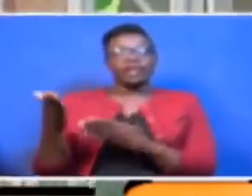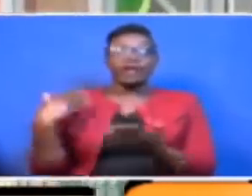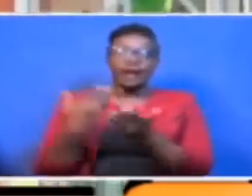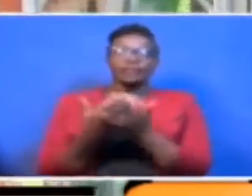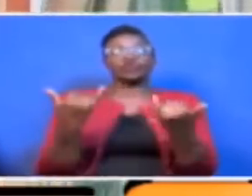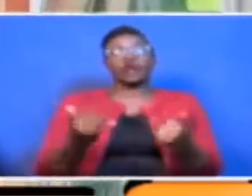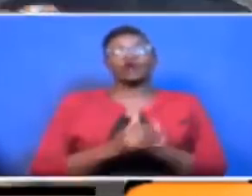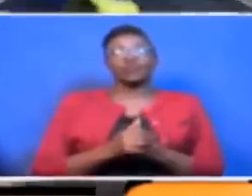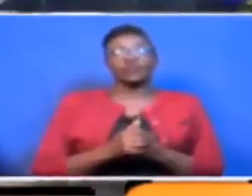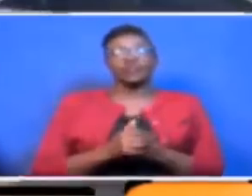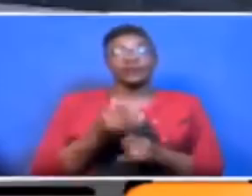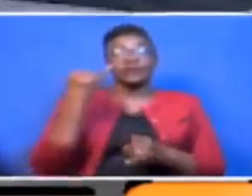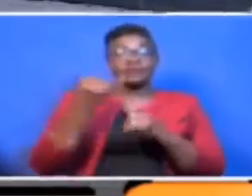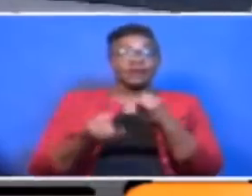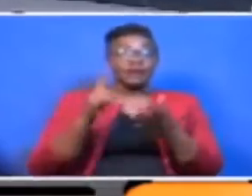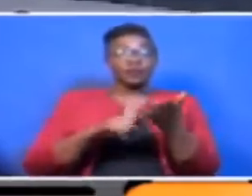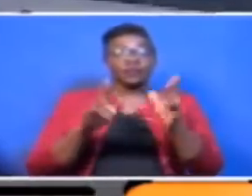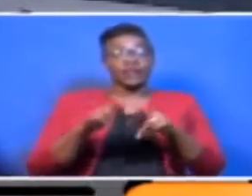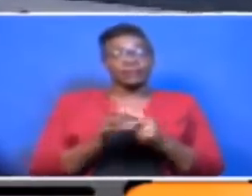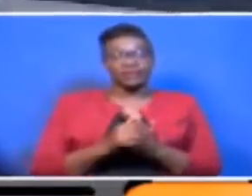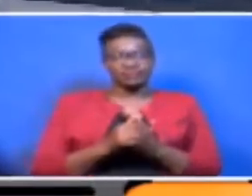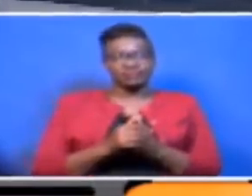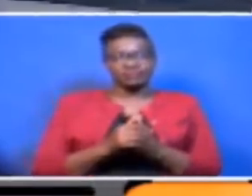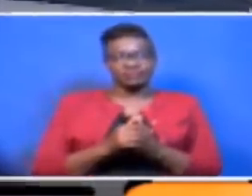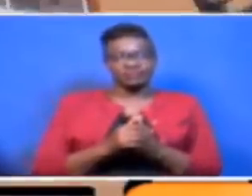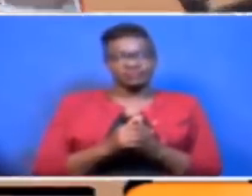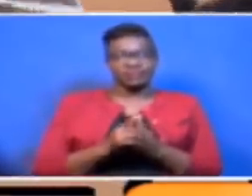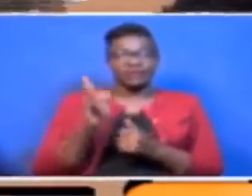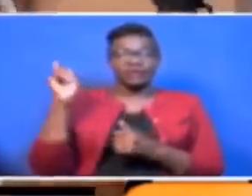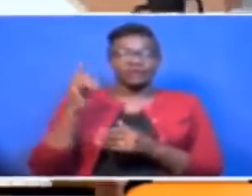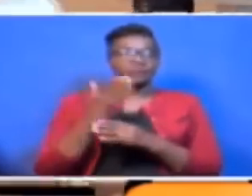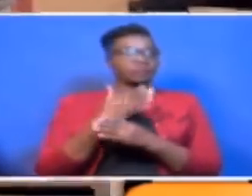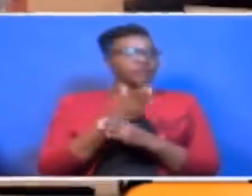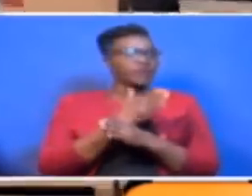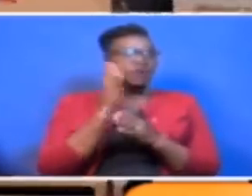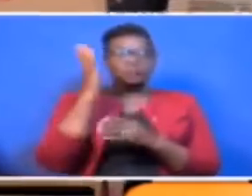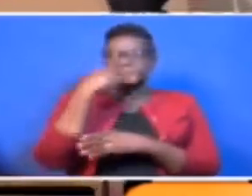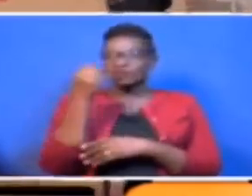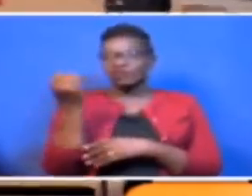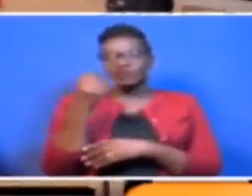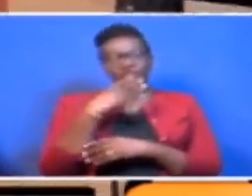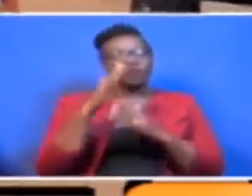Na mwisho wa siku, jumba ambalo awali lilipendeza likasalia mahame.